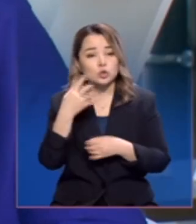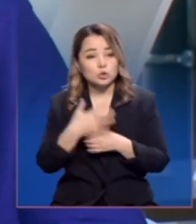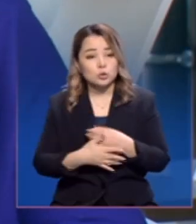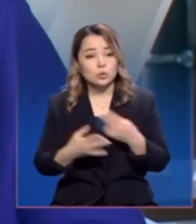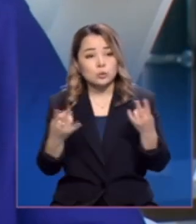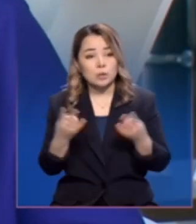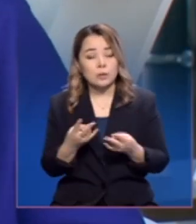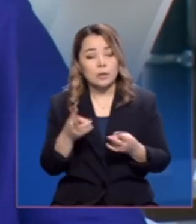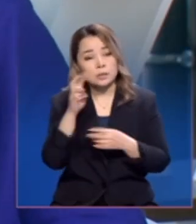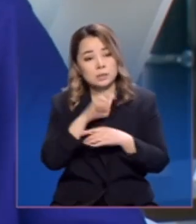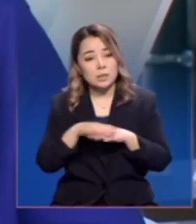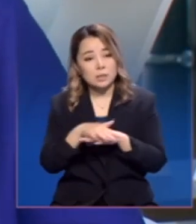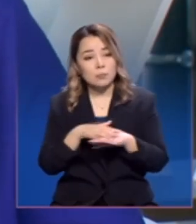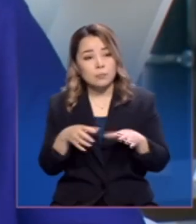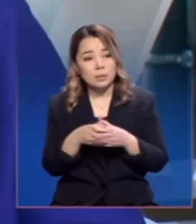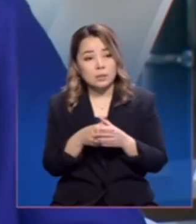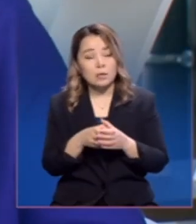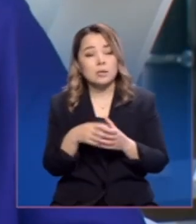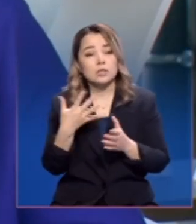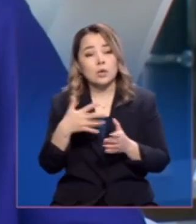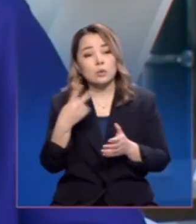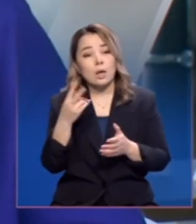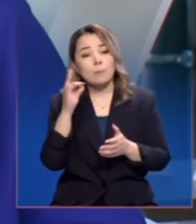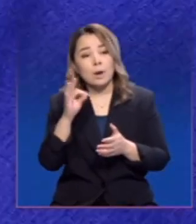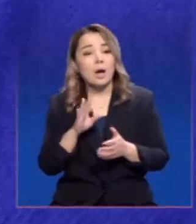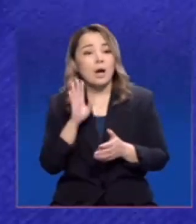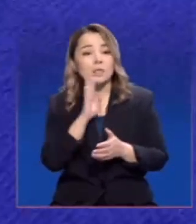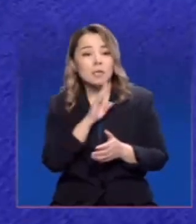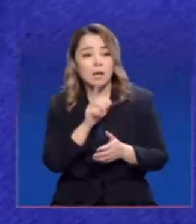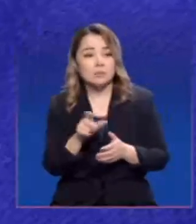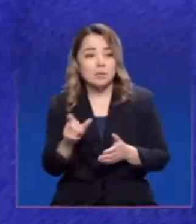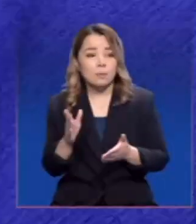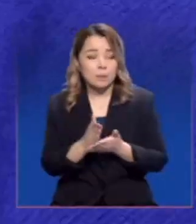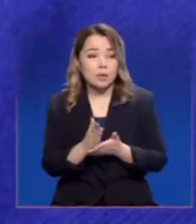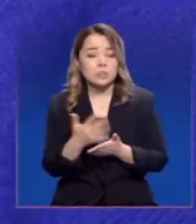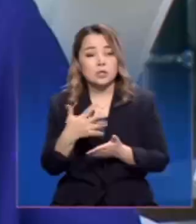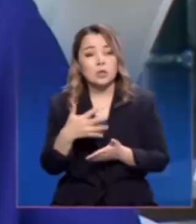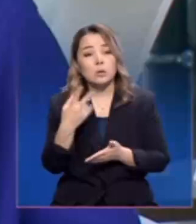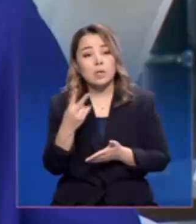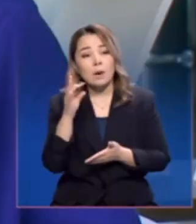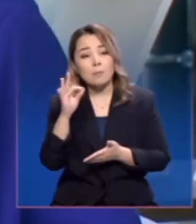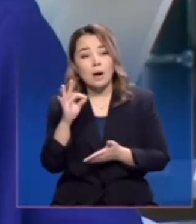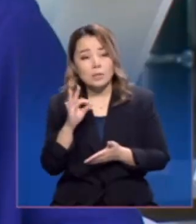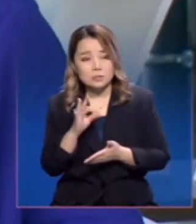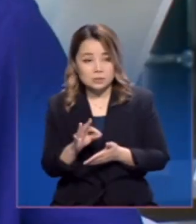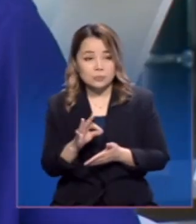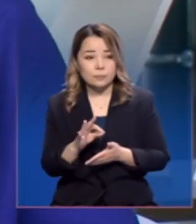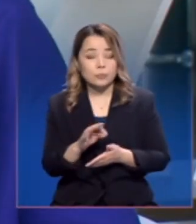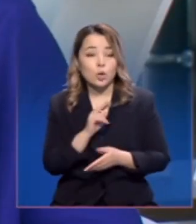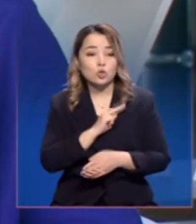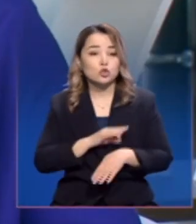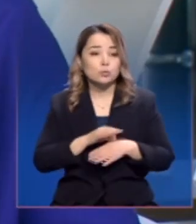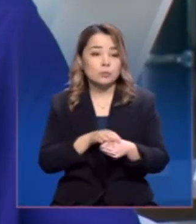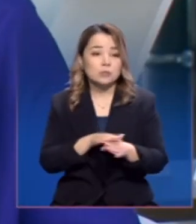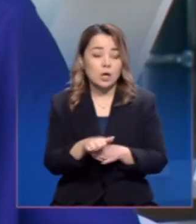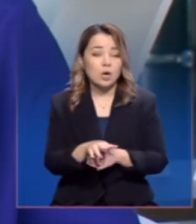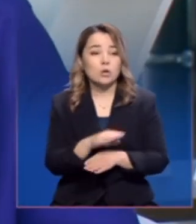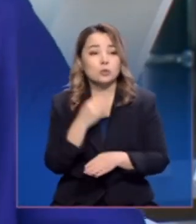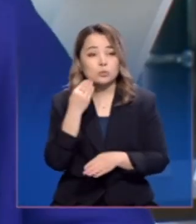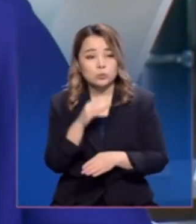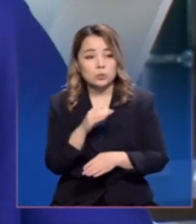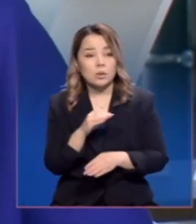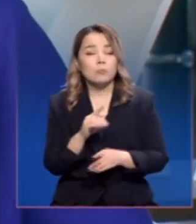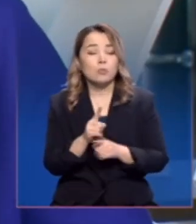біз. Еліміздің 52%-ы әйел азаматтар. Біз осы 52% жұмыс күшті